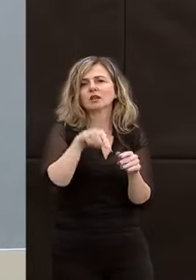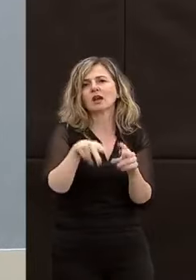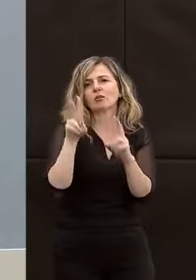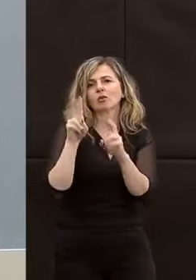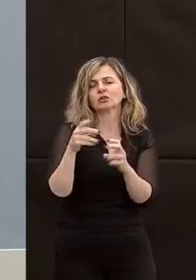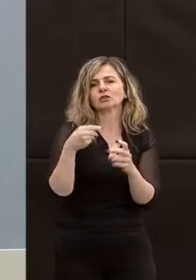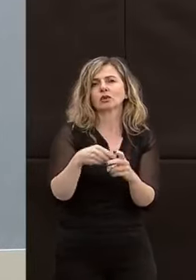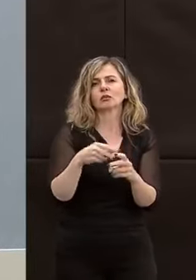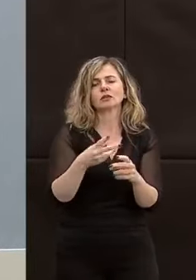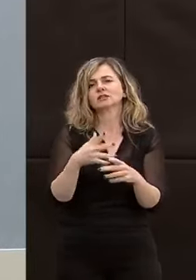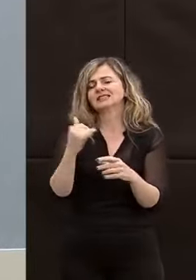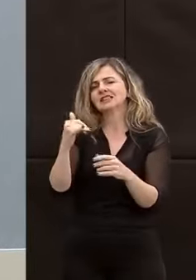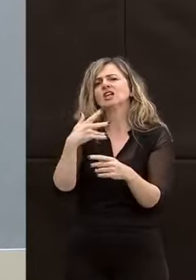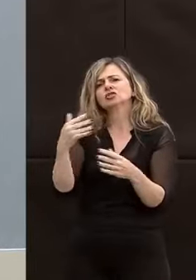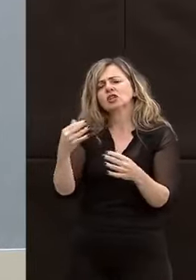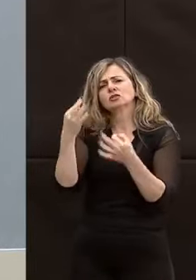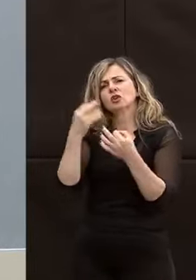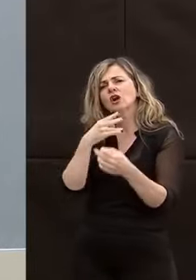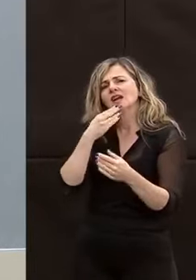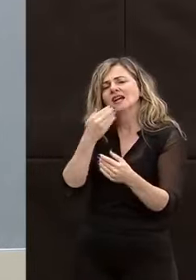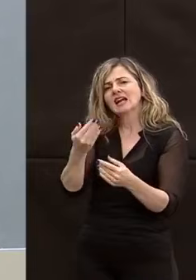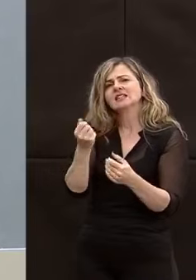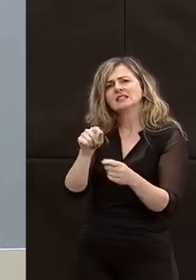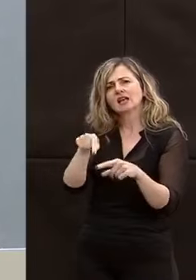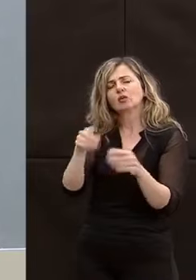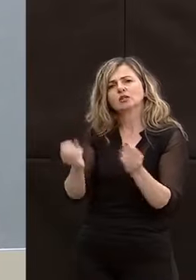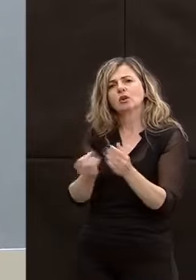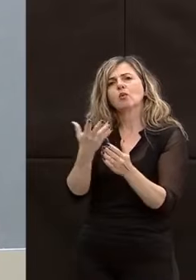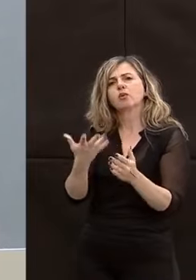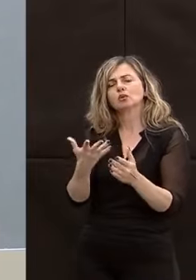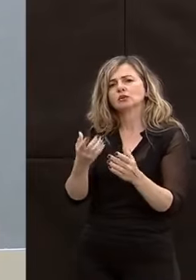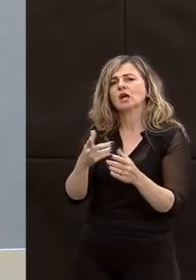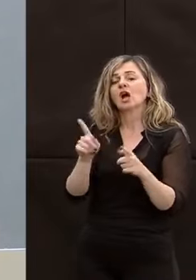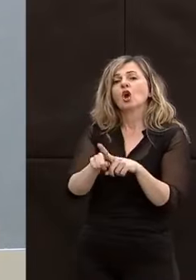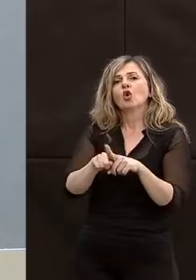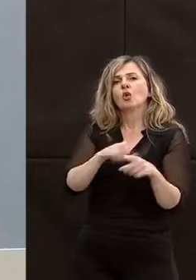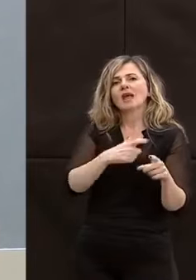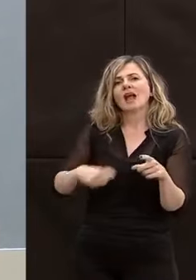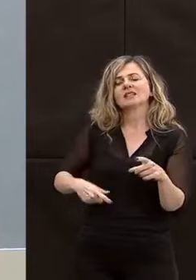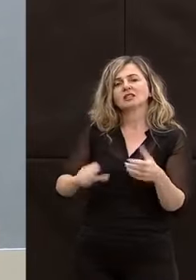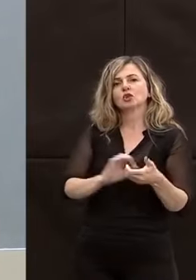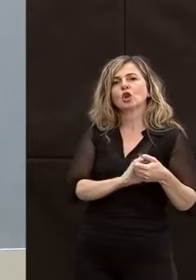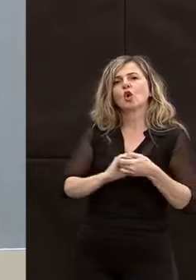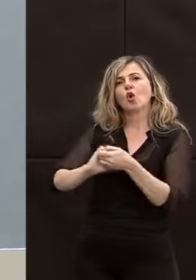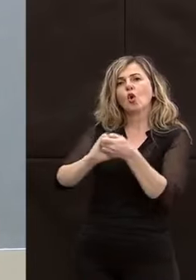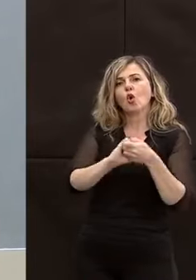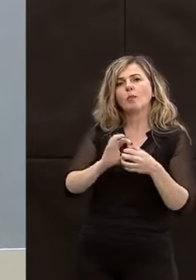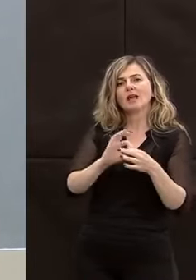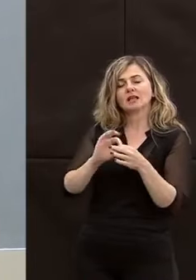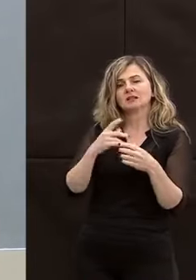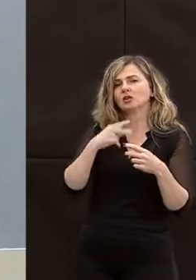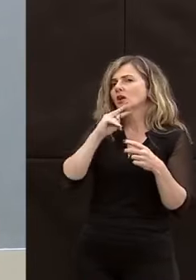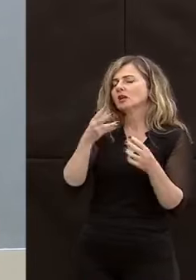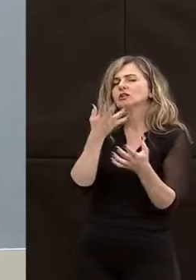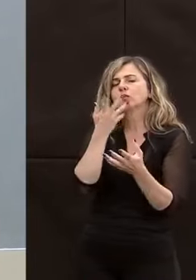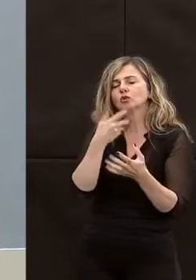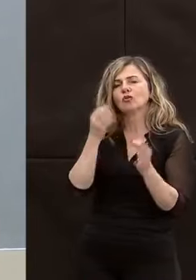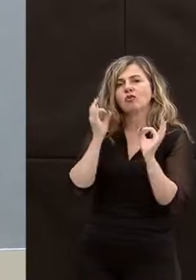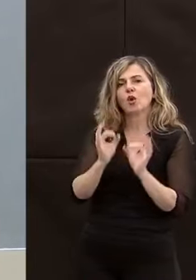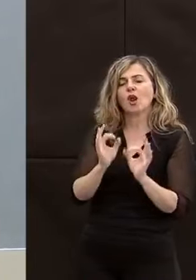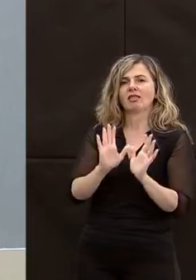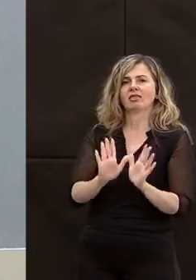vicepresidente arto grazie anche per questa opportunità e come assessore alla cooperazione rispondo ben volentieri a